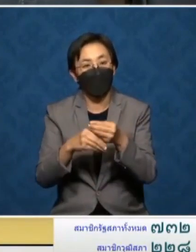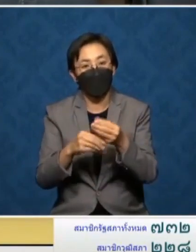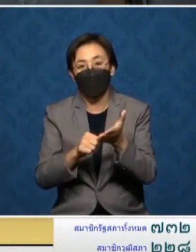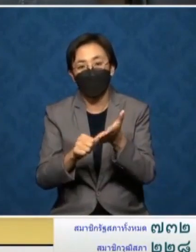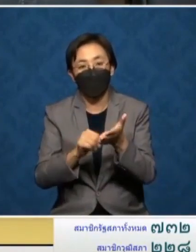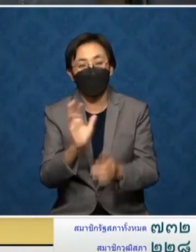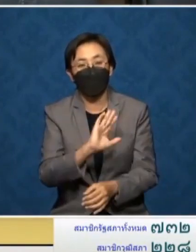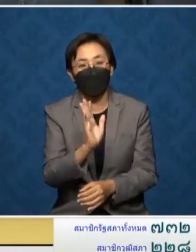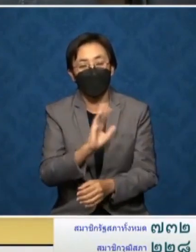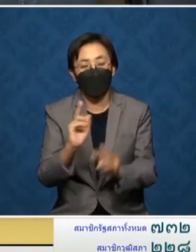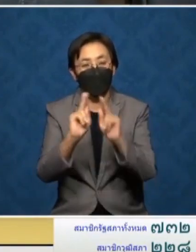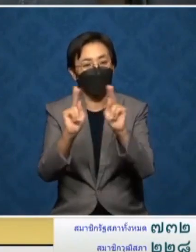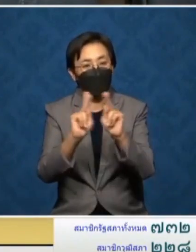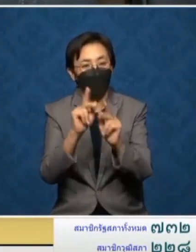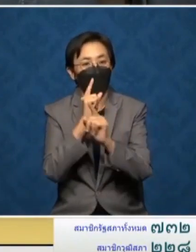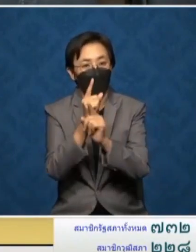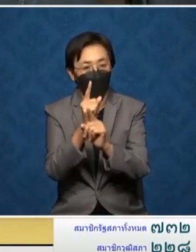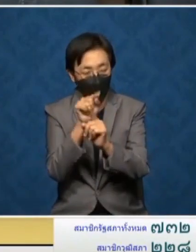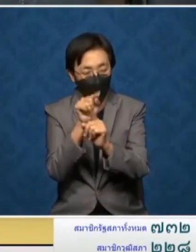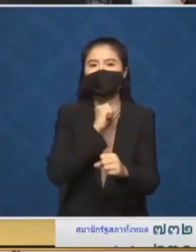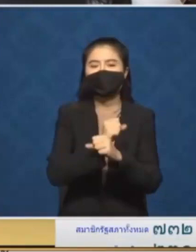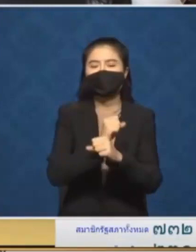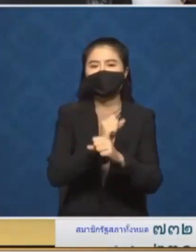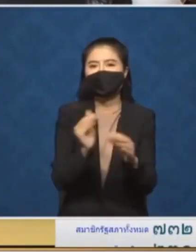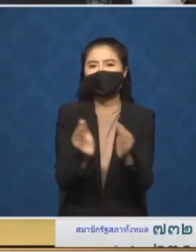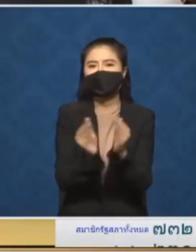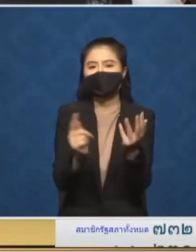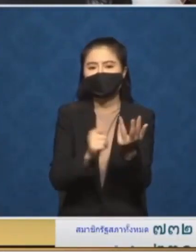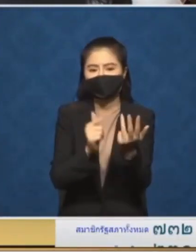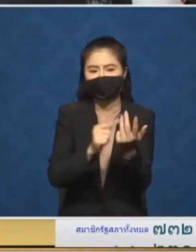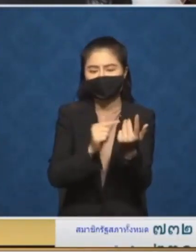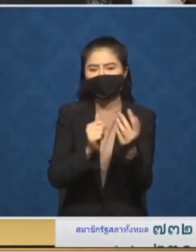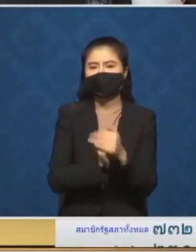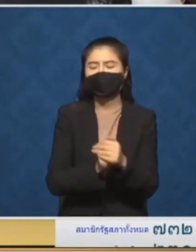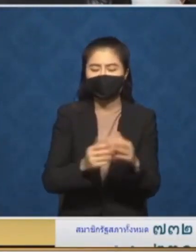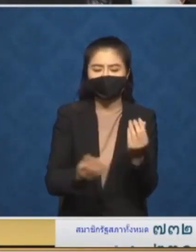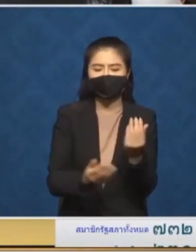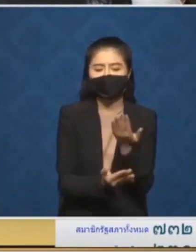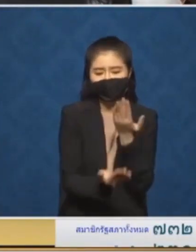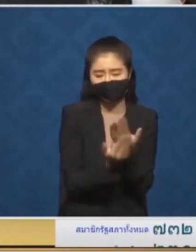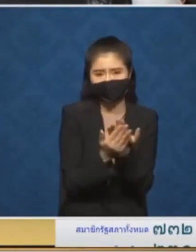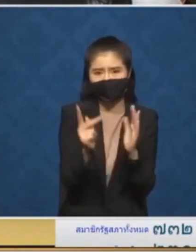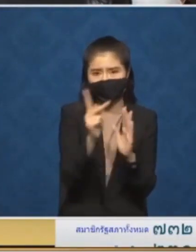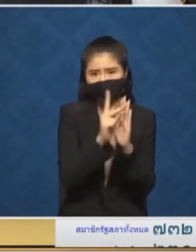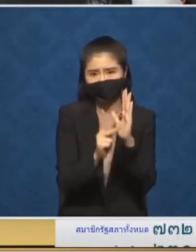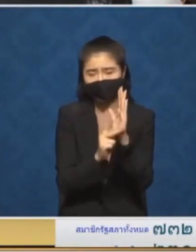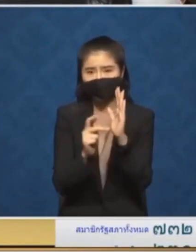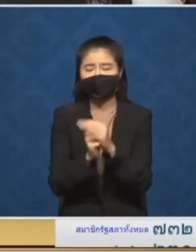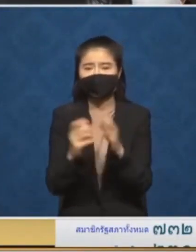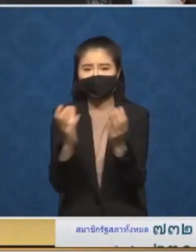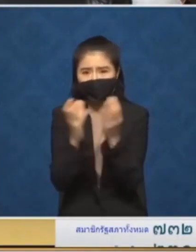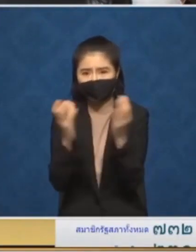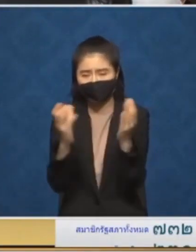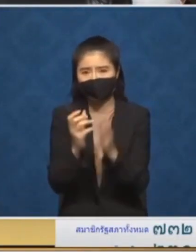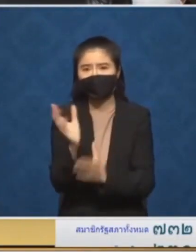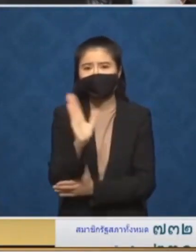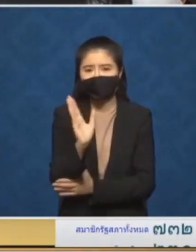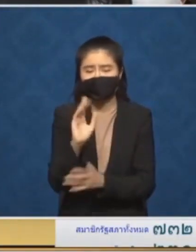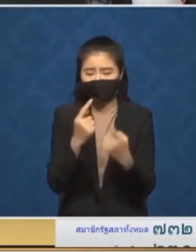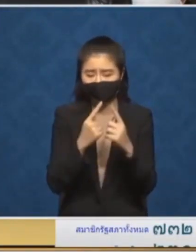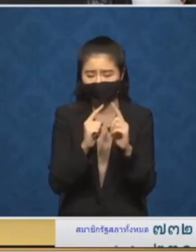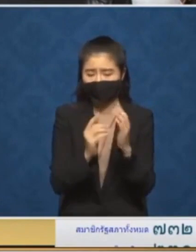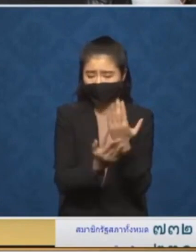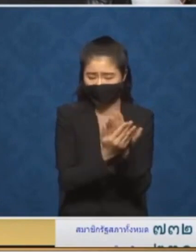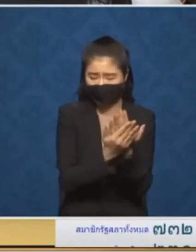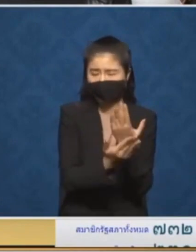ยนายแพทย์ชนนั่นศรีแก้วส.ส.นั่นพรรคเพื่อไทยในฐานะกรรมาธิการเสียงข้างมากนานๆทีจะเป็นกรรมาธิการเสียงข้างมากสักทีน ะ ชี้แจง